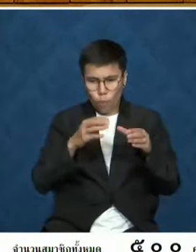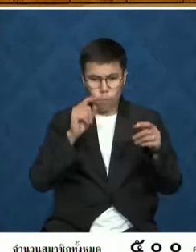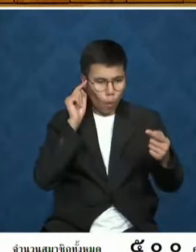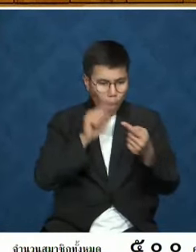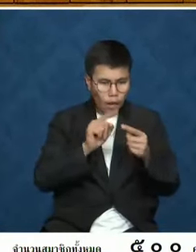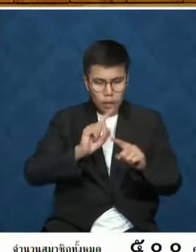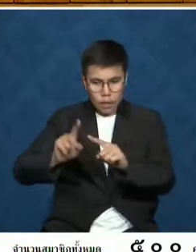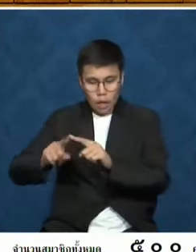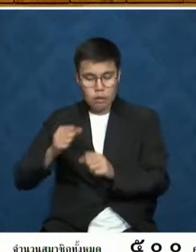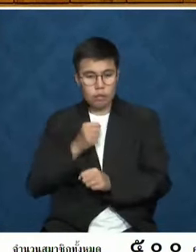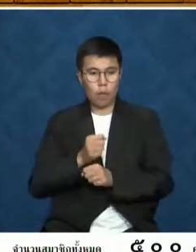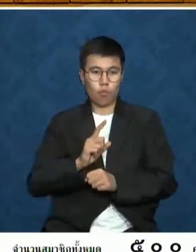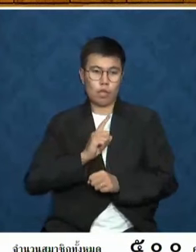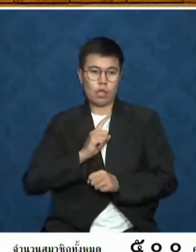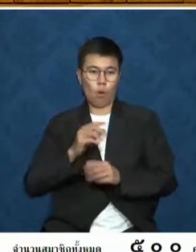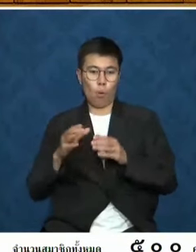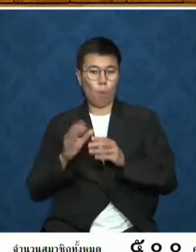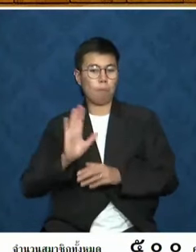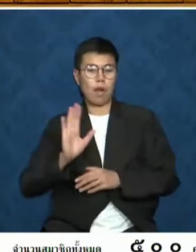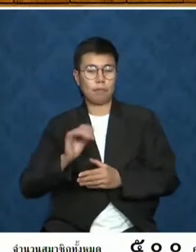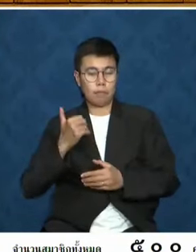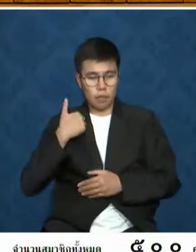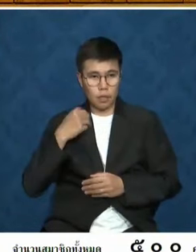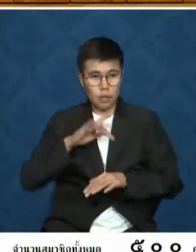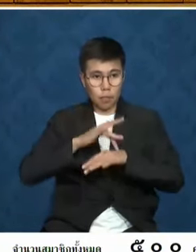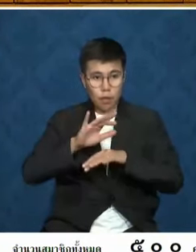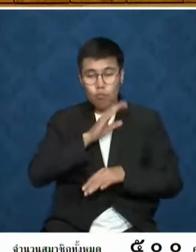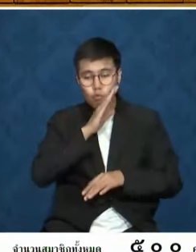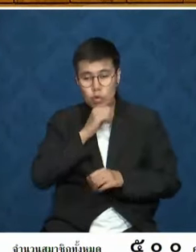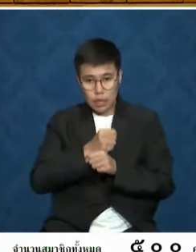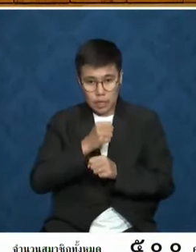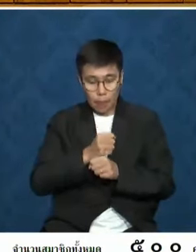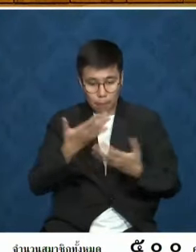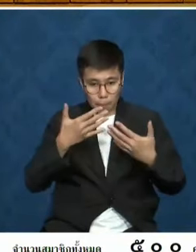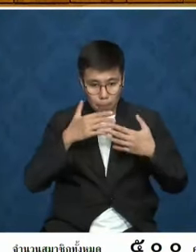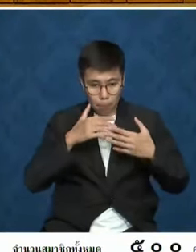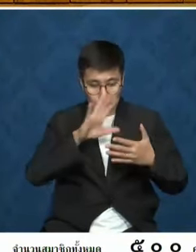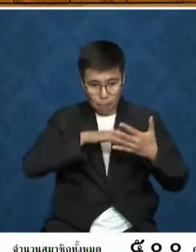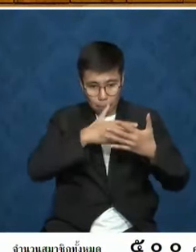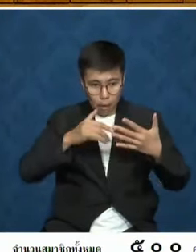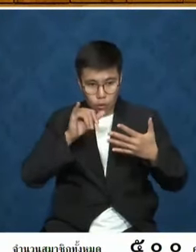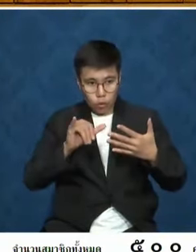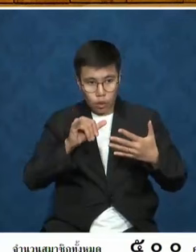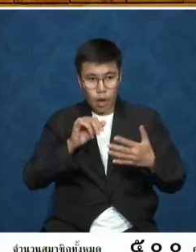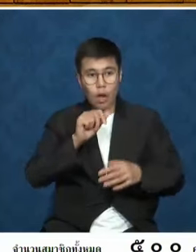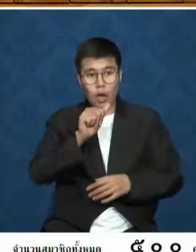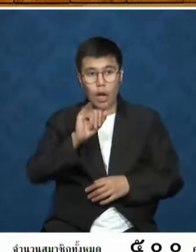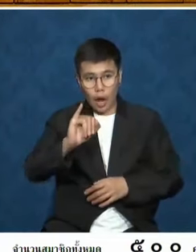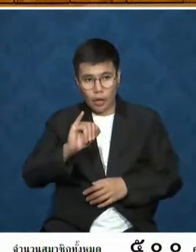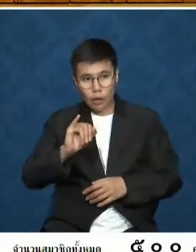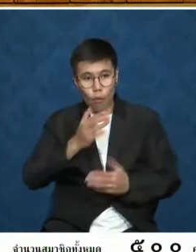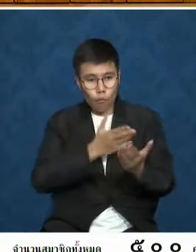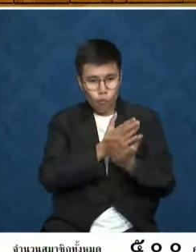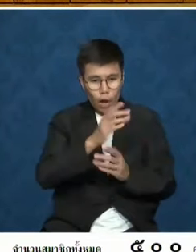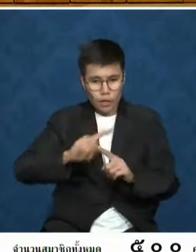เราไมทำคนเดียว vớiท่านก็จะเปธรรมชาติของการที่เวลาทำแผนยุทธศาสต AI ทุภาคฝ่ายกจะบอกว่า